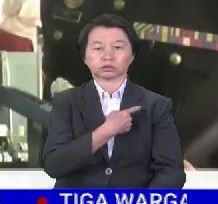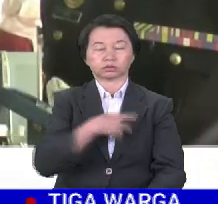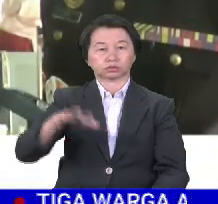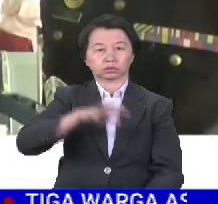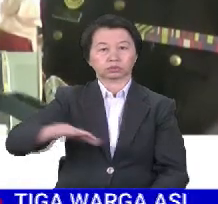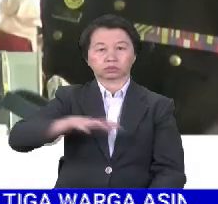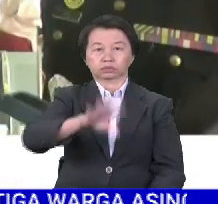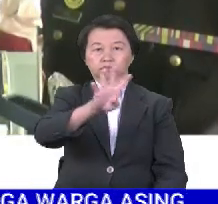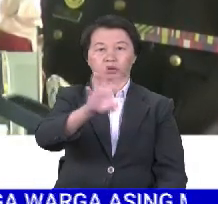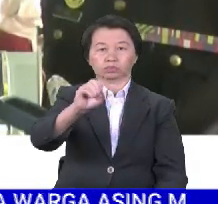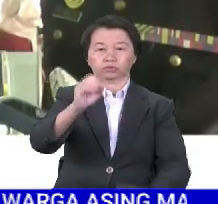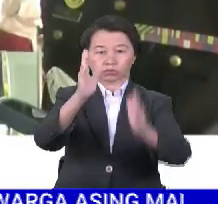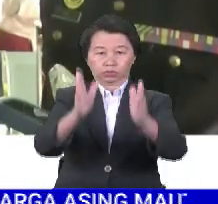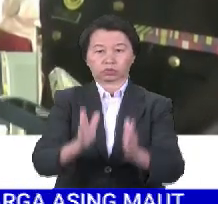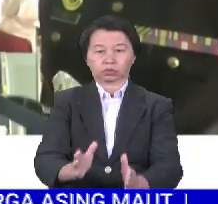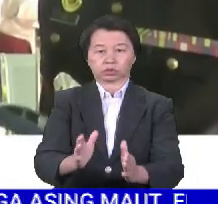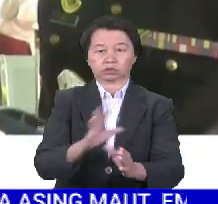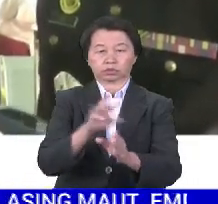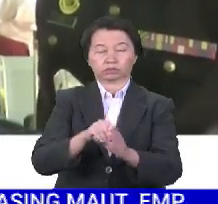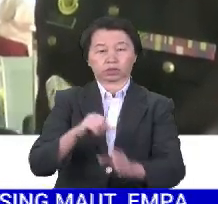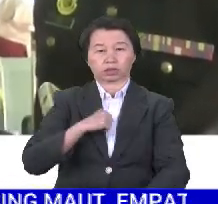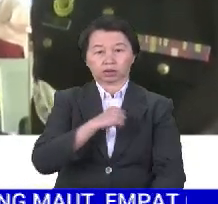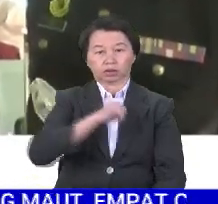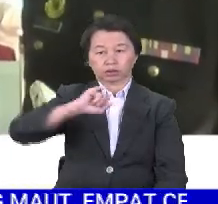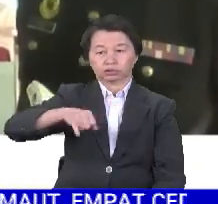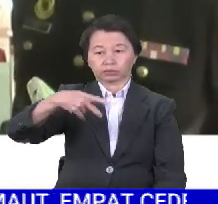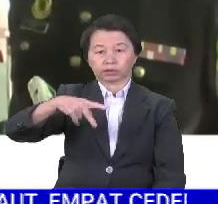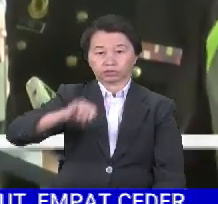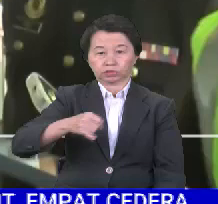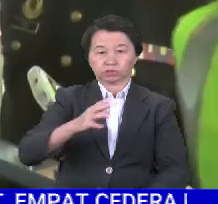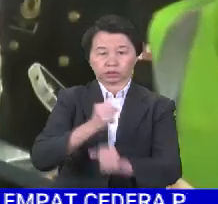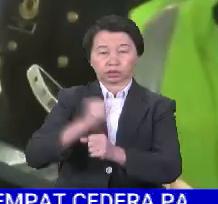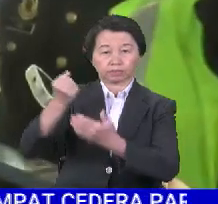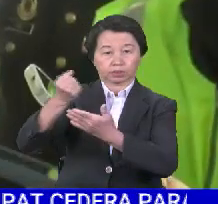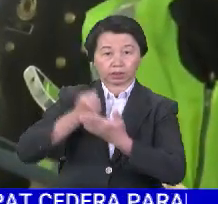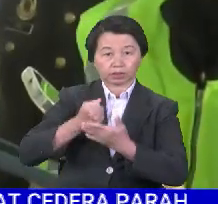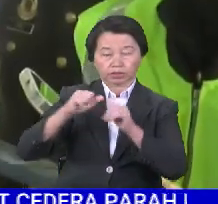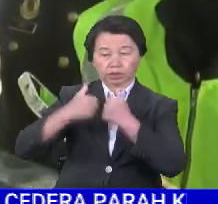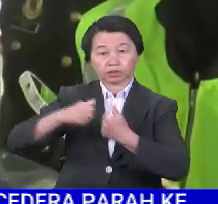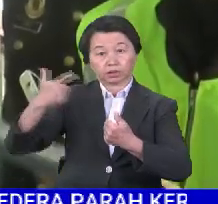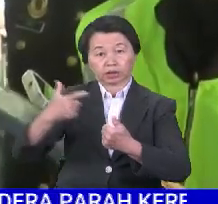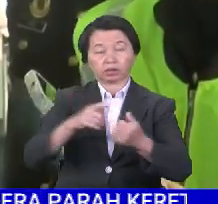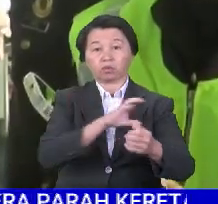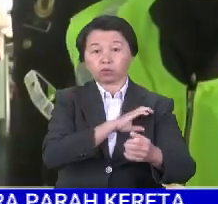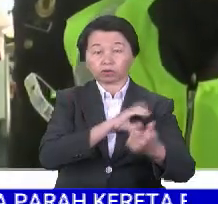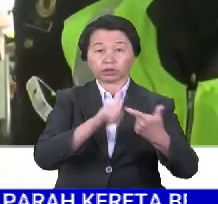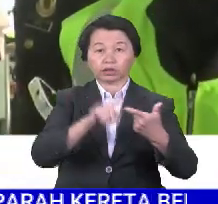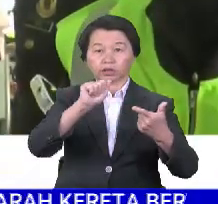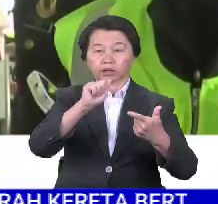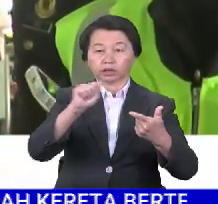dalam 40 orang lah yang terlibat anggota JPJ dan juga kita juga mendapat bantuan pada agensi lain lah, seperti trafik,